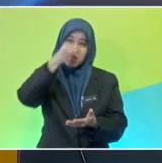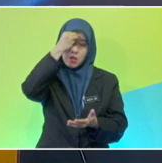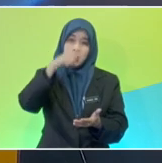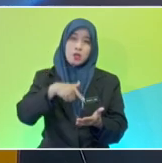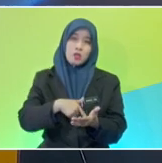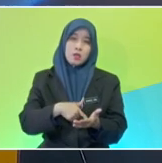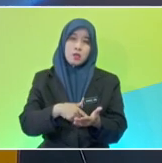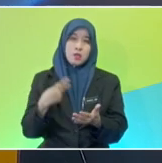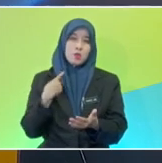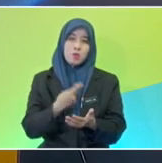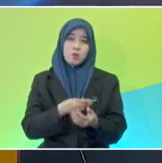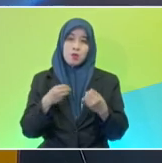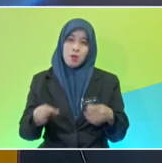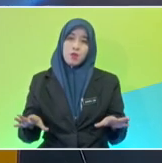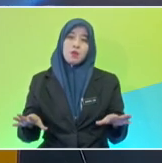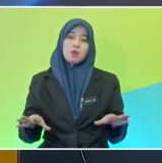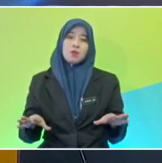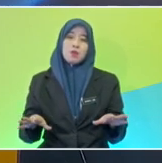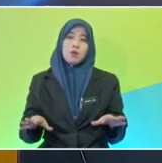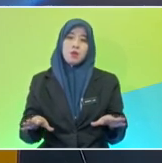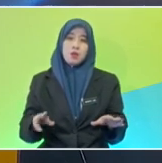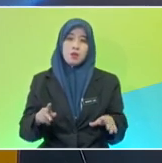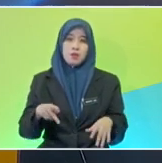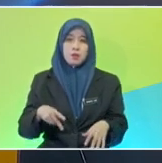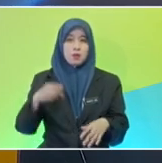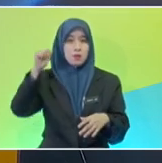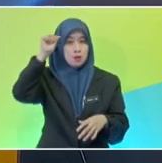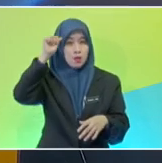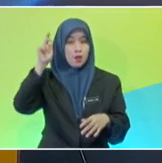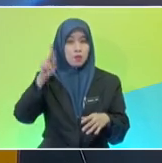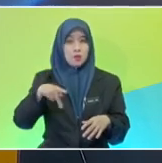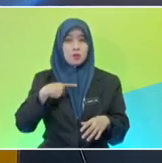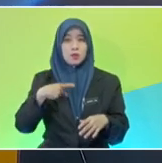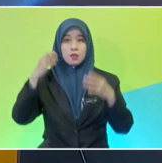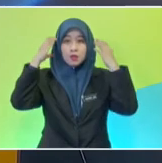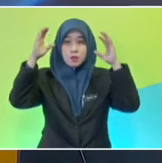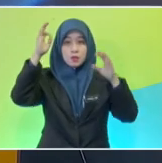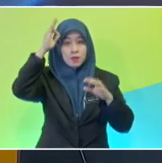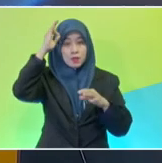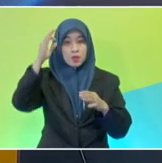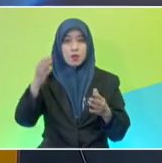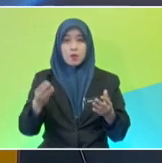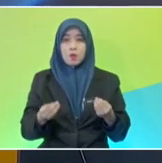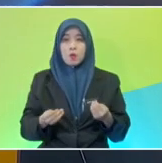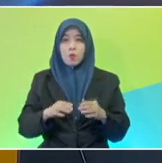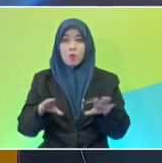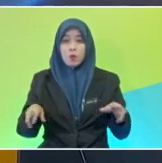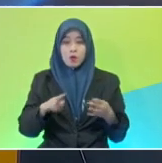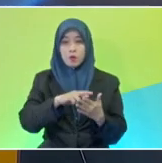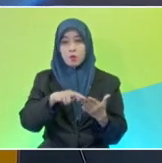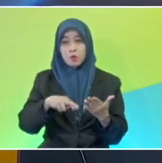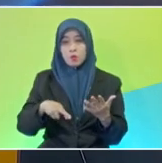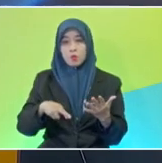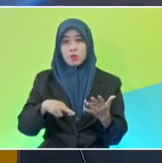kita pun dah sampai di penghujungnya cikgu. Saya pasti cikgu Effendi mungkin nak katakan sesuatu ataupun rumusan kepada murid-murid yang sedang